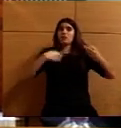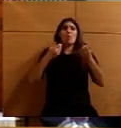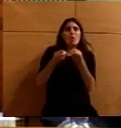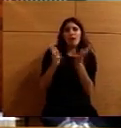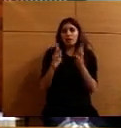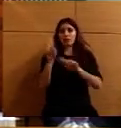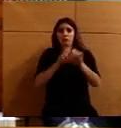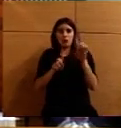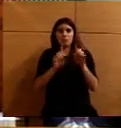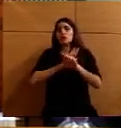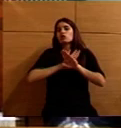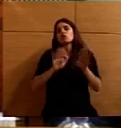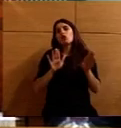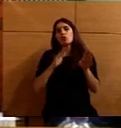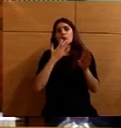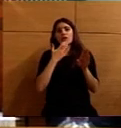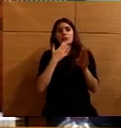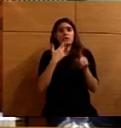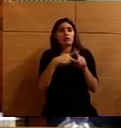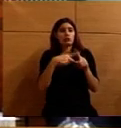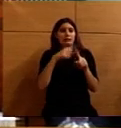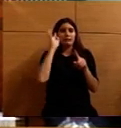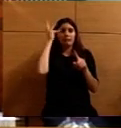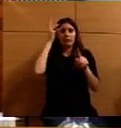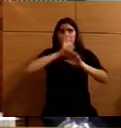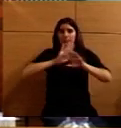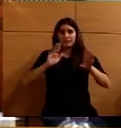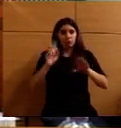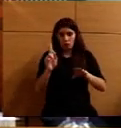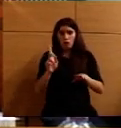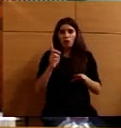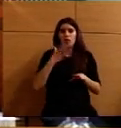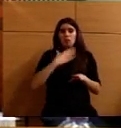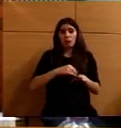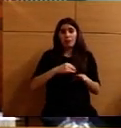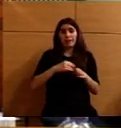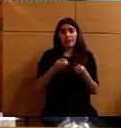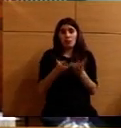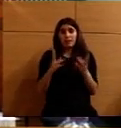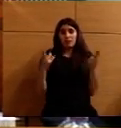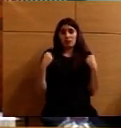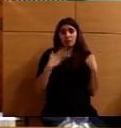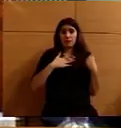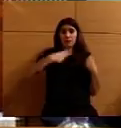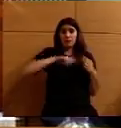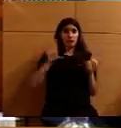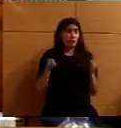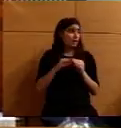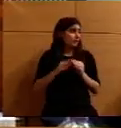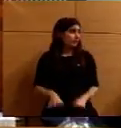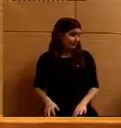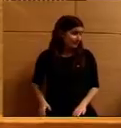contingència, no sols les derivades de fets meteorològics que puguen patir els municipis de la nostra província.